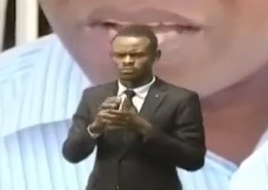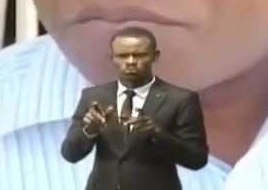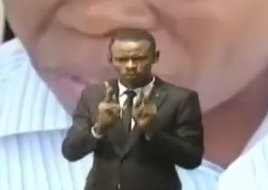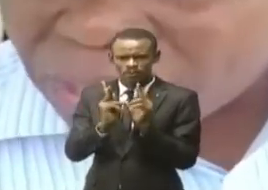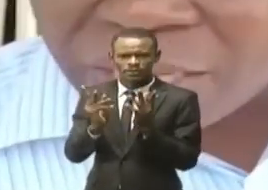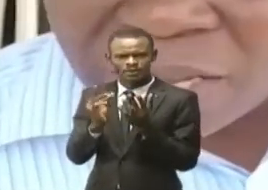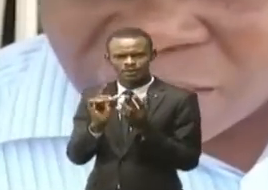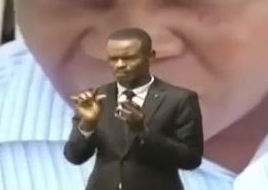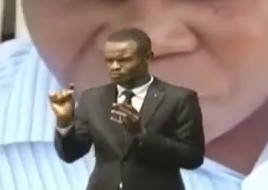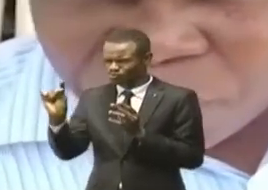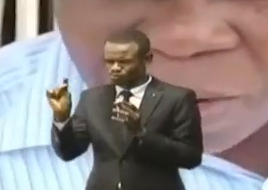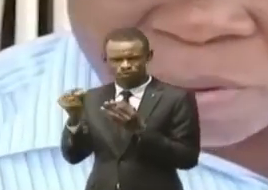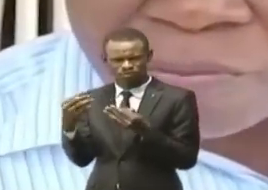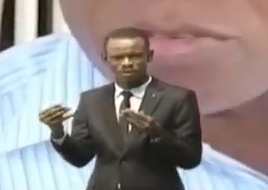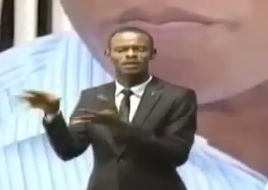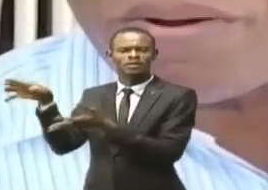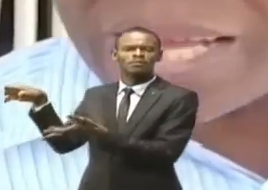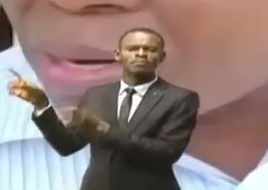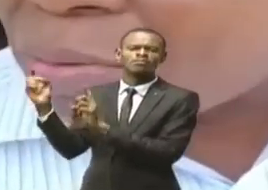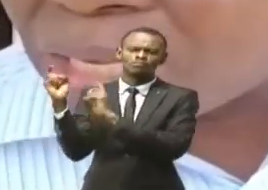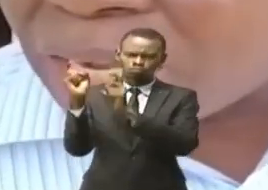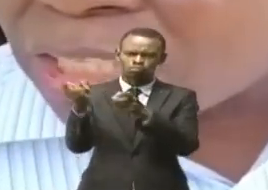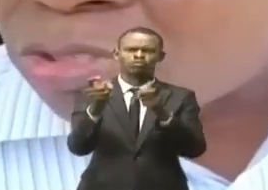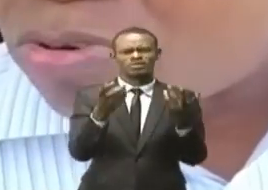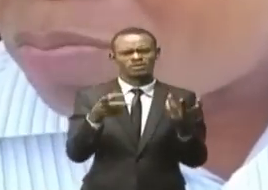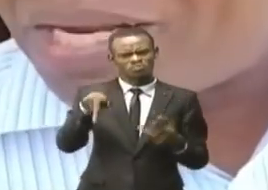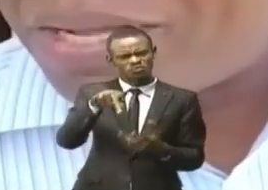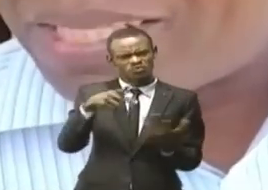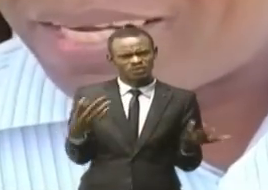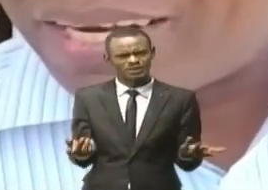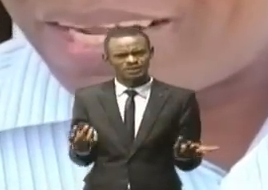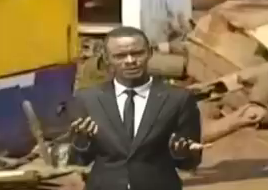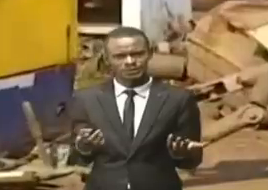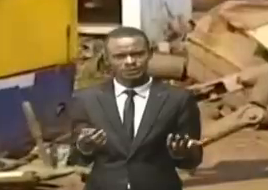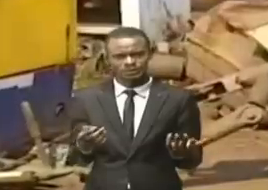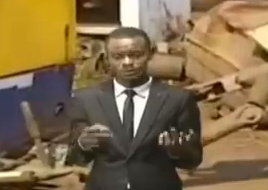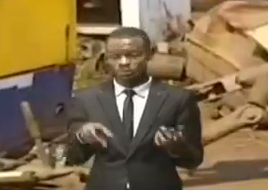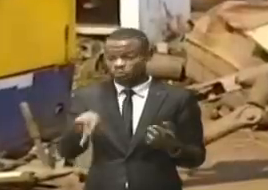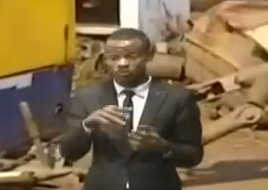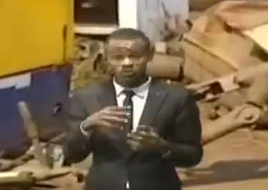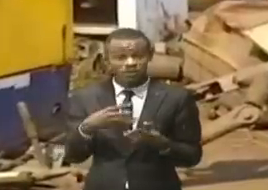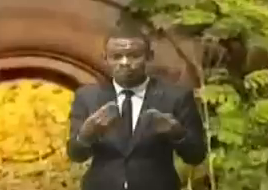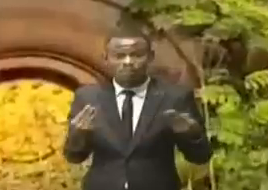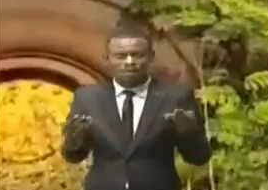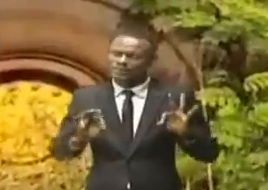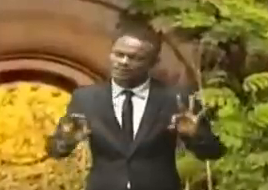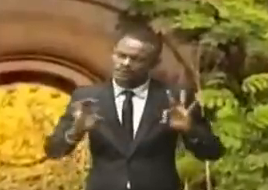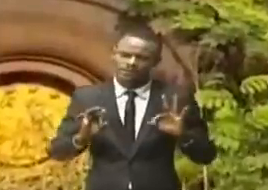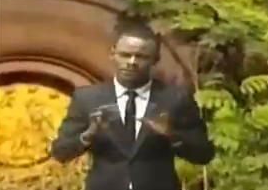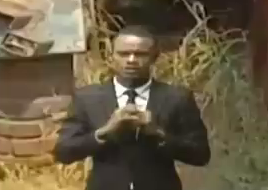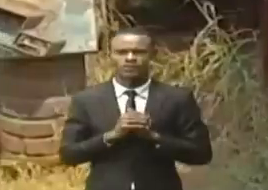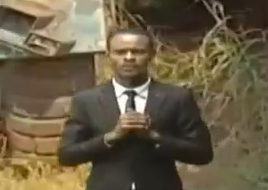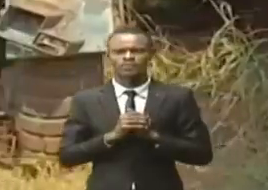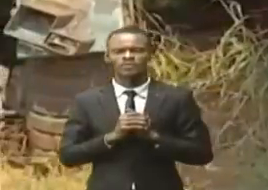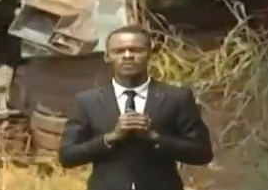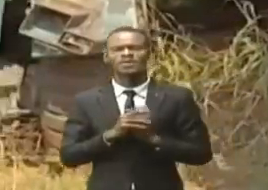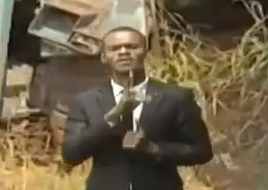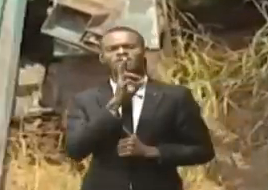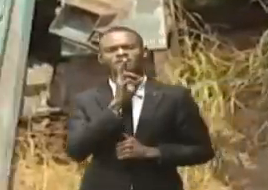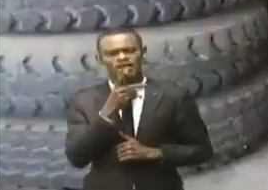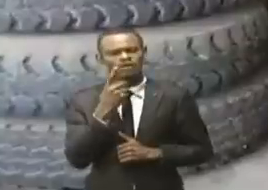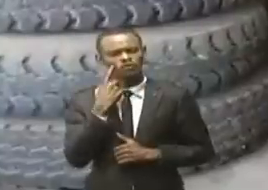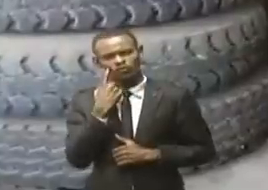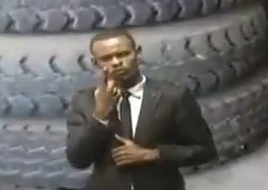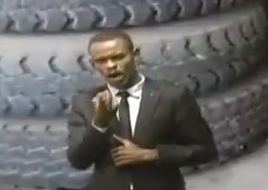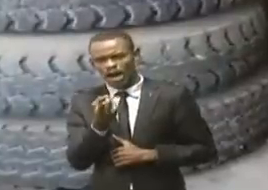nos provinces, parce que les provinces n'ont pas, à ce jour, n'ont pas de matériel. Visiblement, nous étions en face d'un musée.